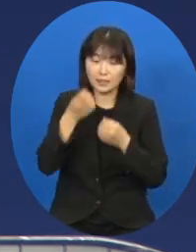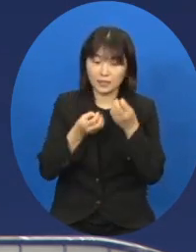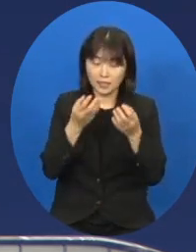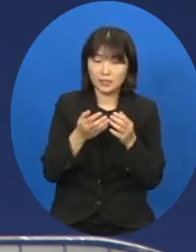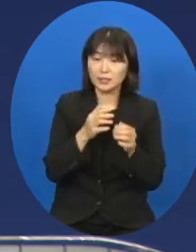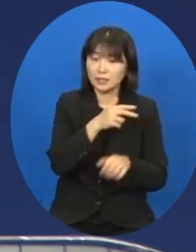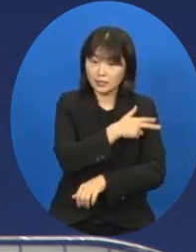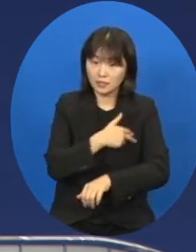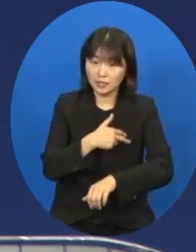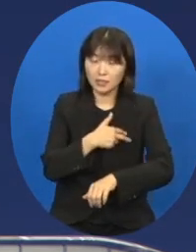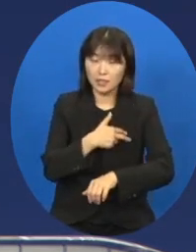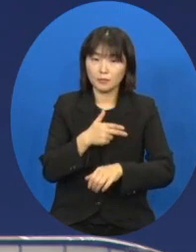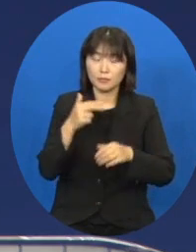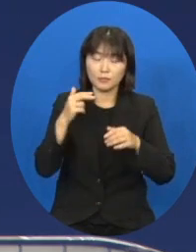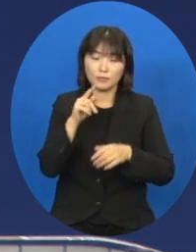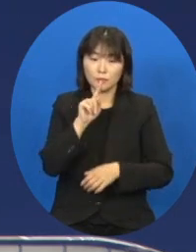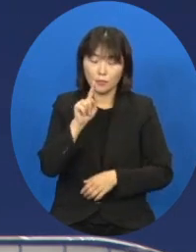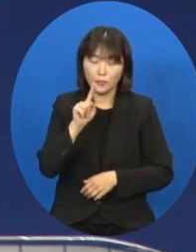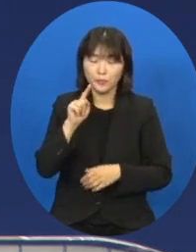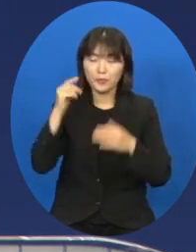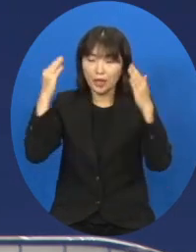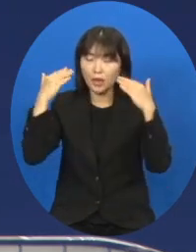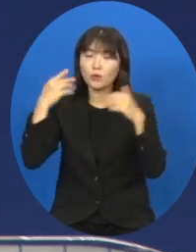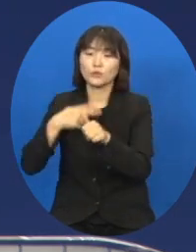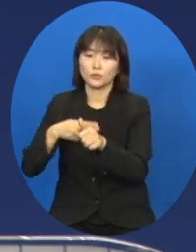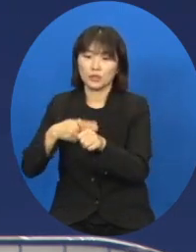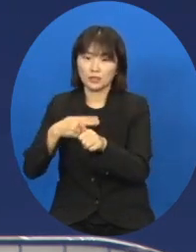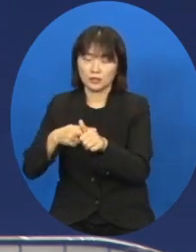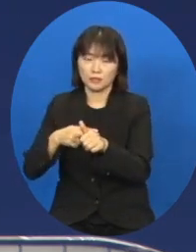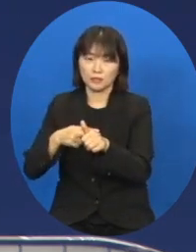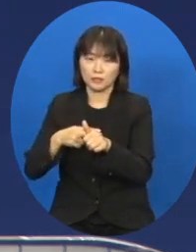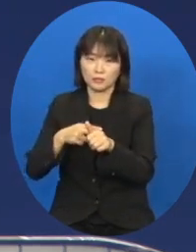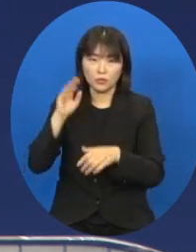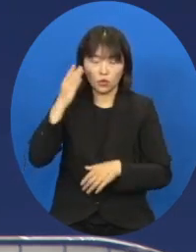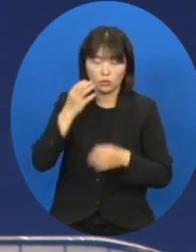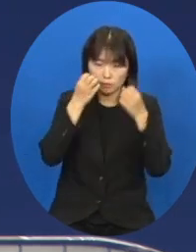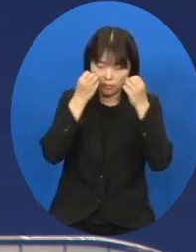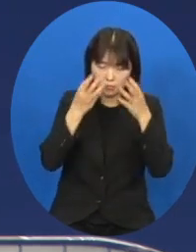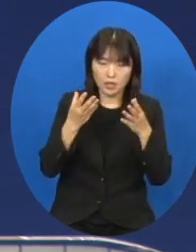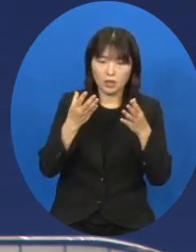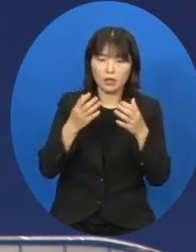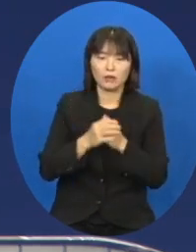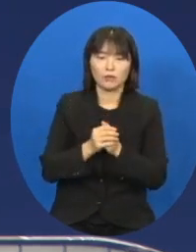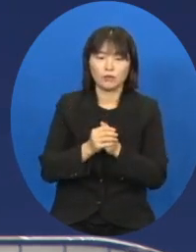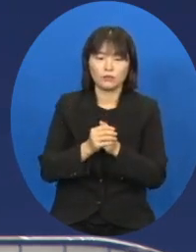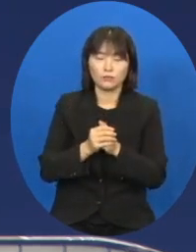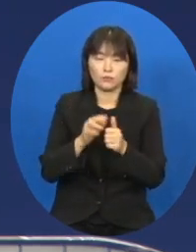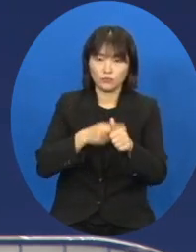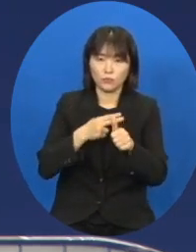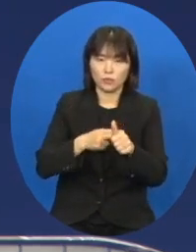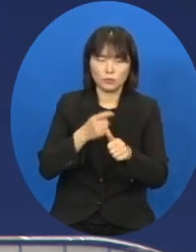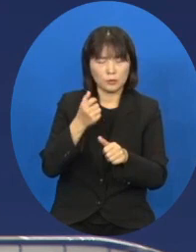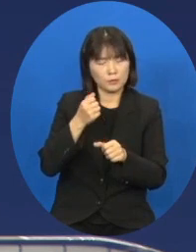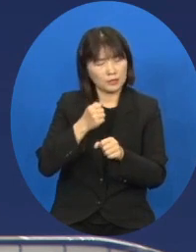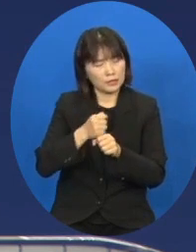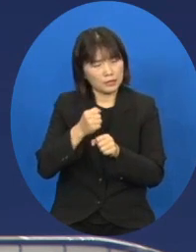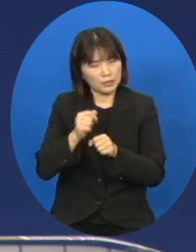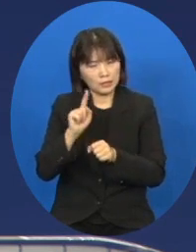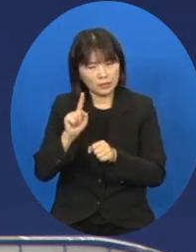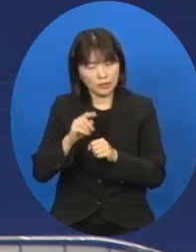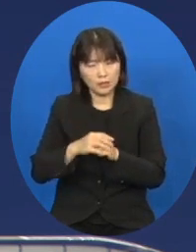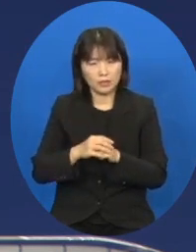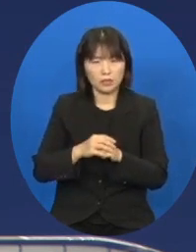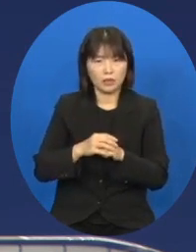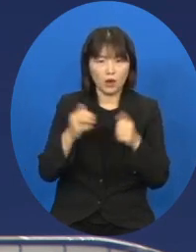요즘에 새로 되시는 교사들은 참 난감하더랍니다. 20, 30대 아주 젊은 세대 교사들이 어느 날